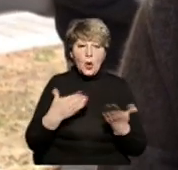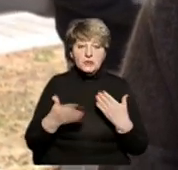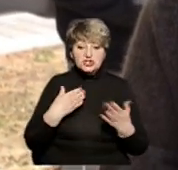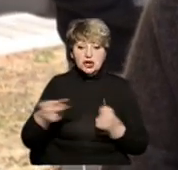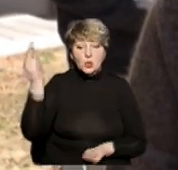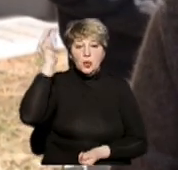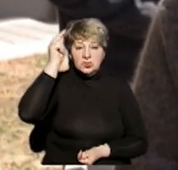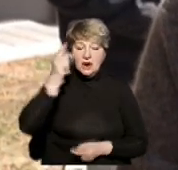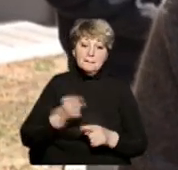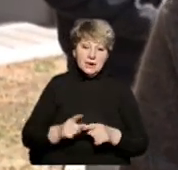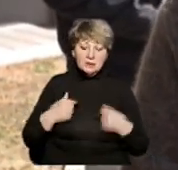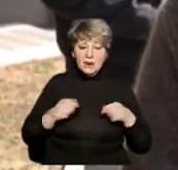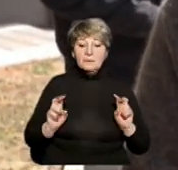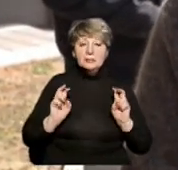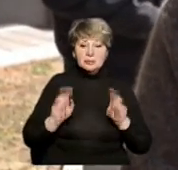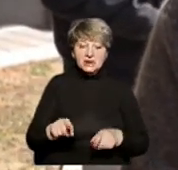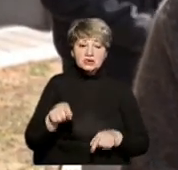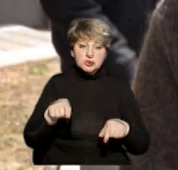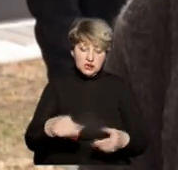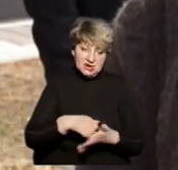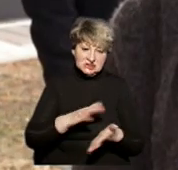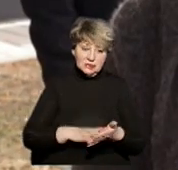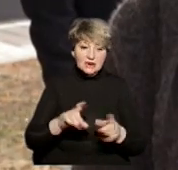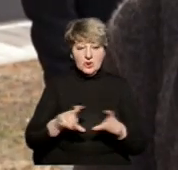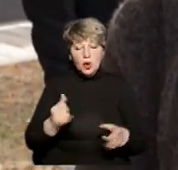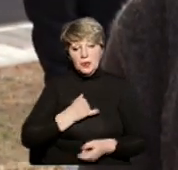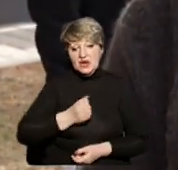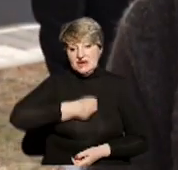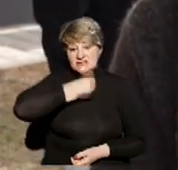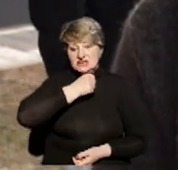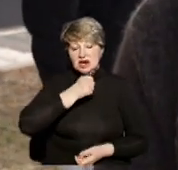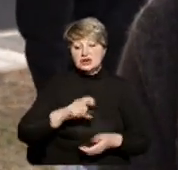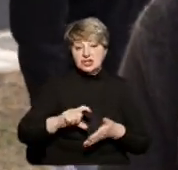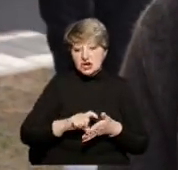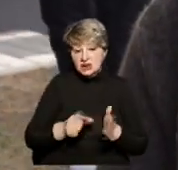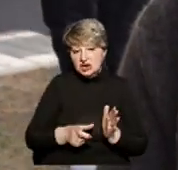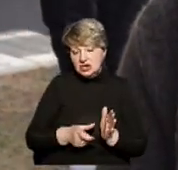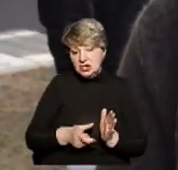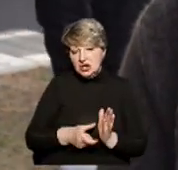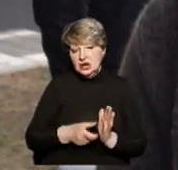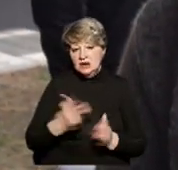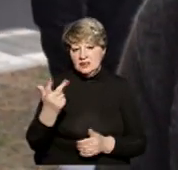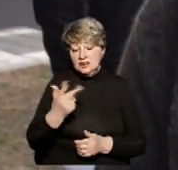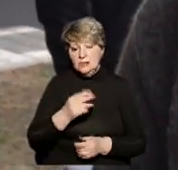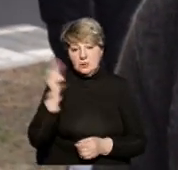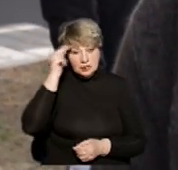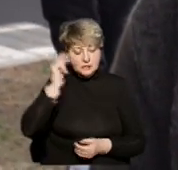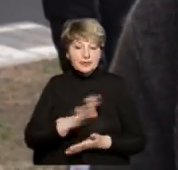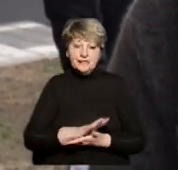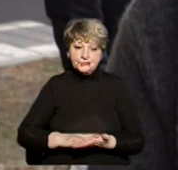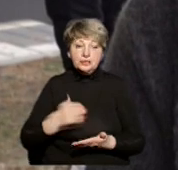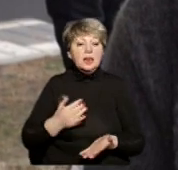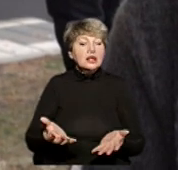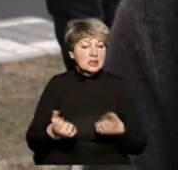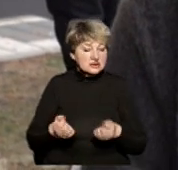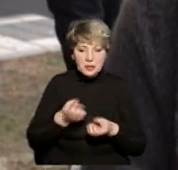вчитися. І тому ми сюди прийшли і записуємося в школу. А у мене старша дочка вчиться тут в 3-му класі. Прийшли, записались і нас прийняли дуже